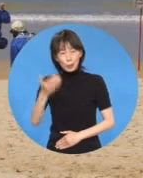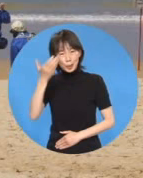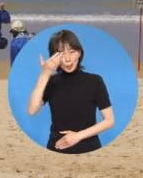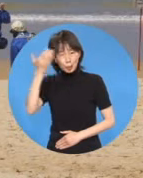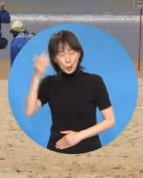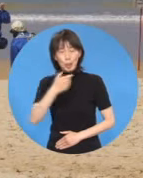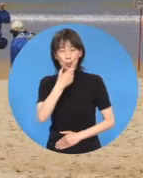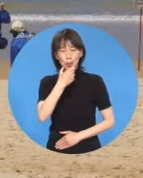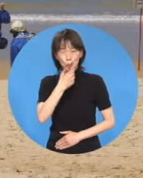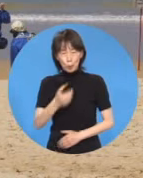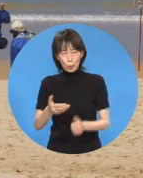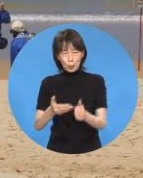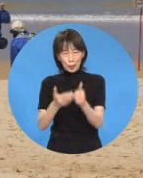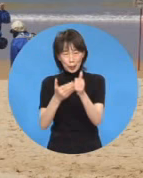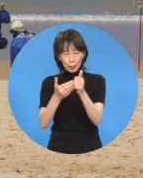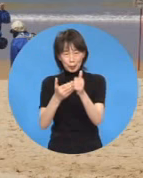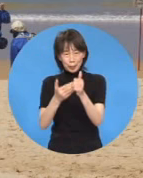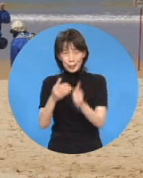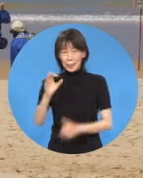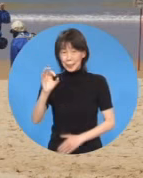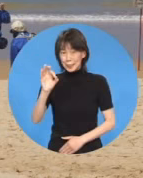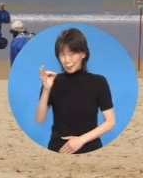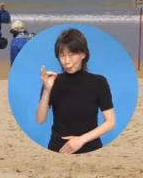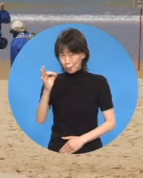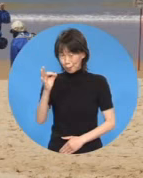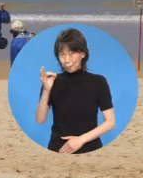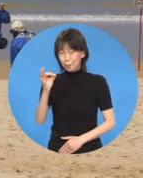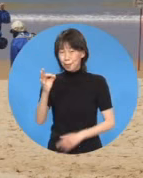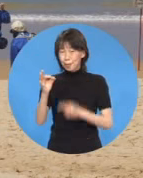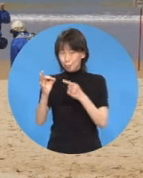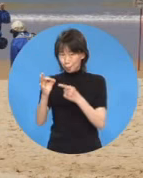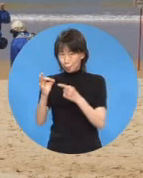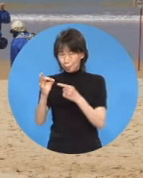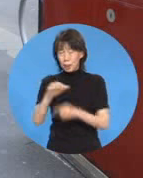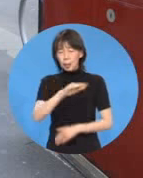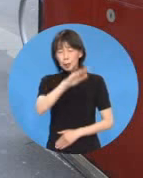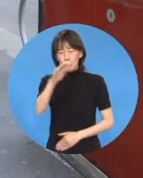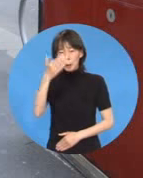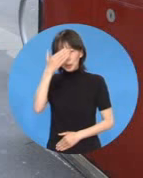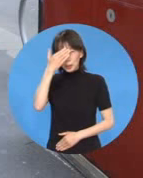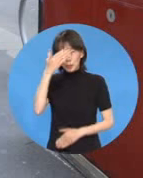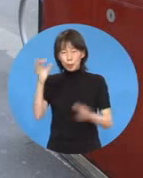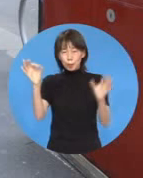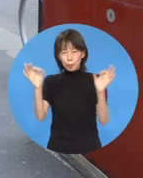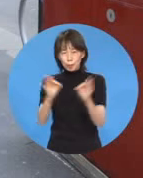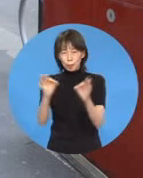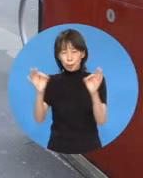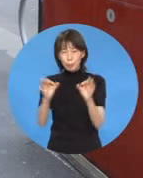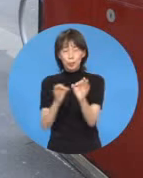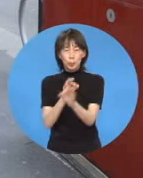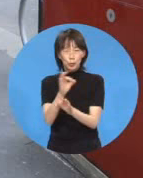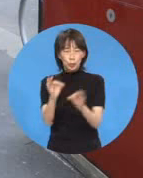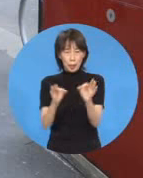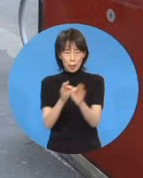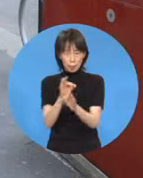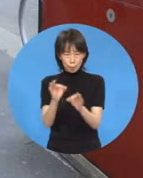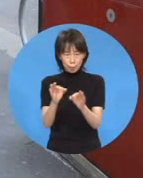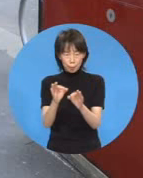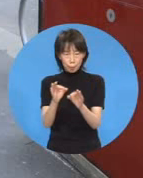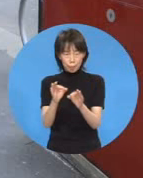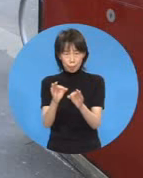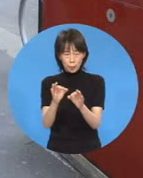たちの夢と希望を育む杉並区次世代育成基金は皆さんの寄付で運営されてい